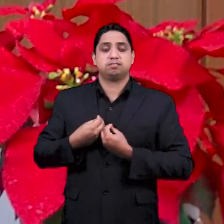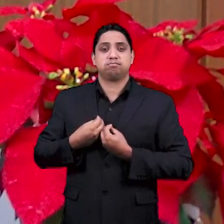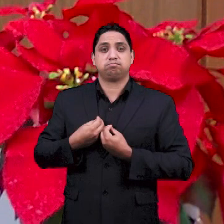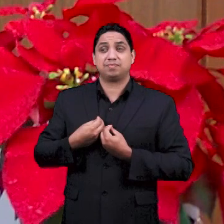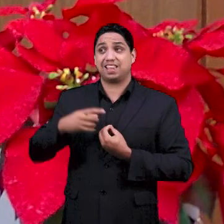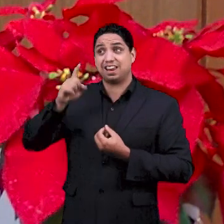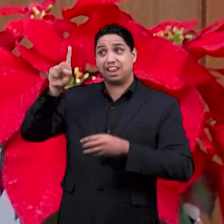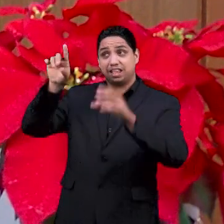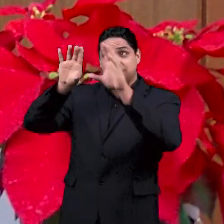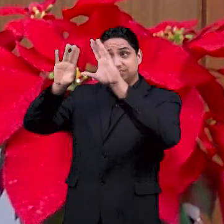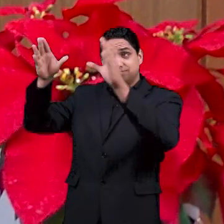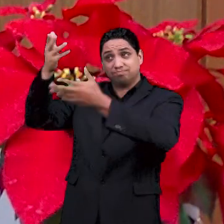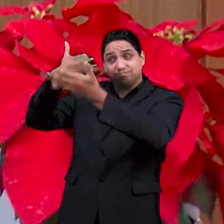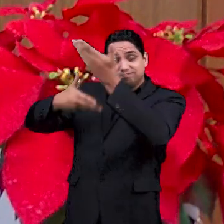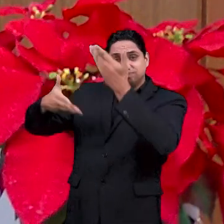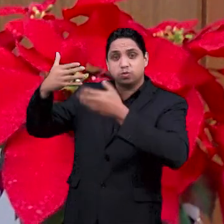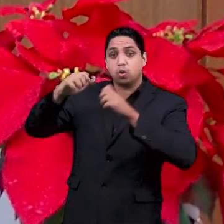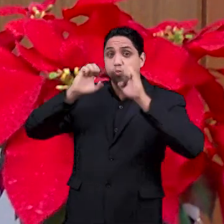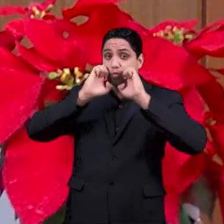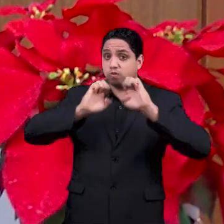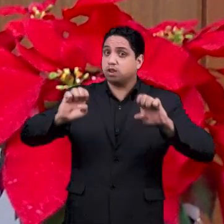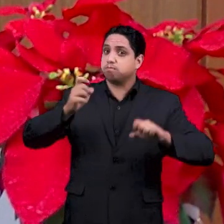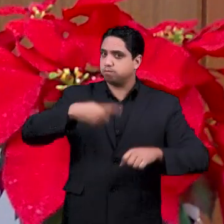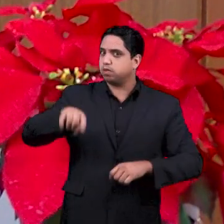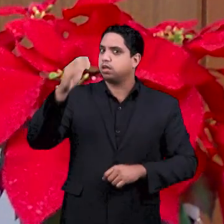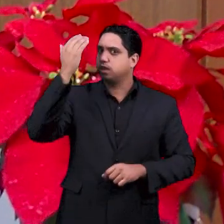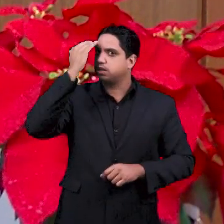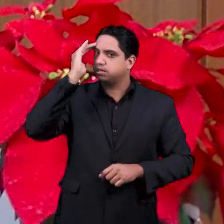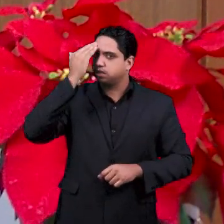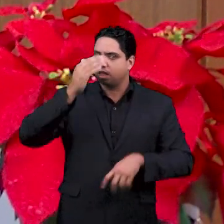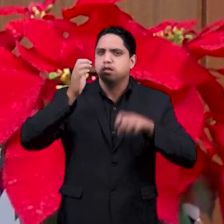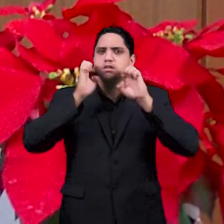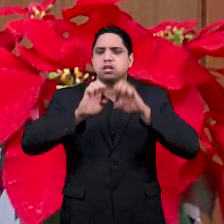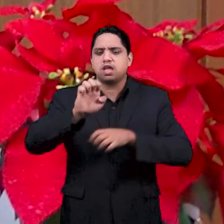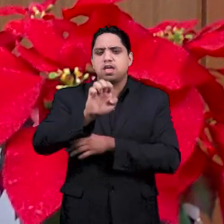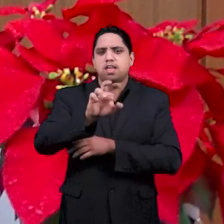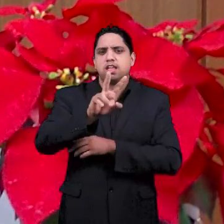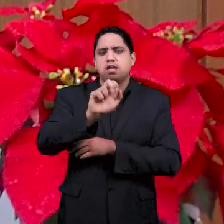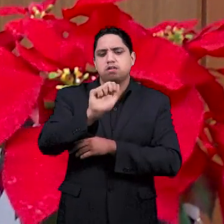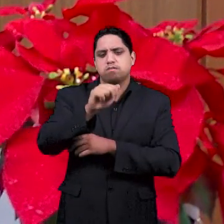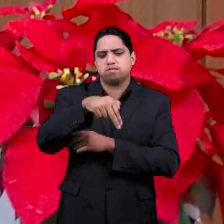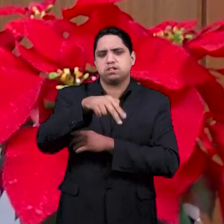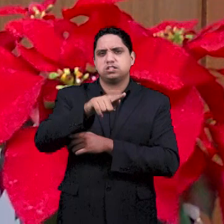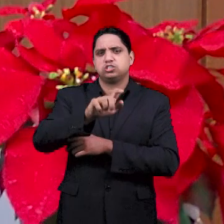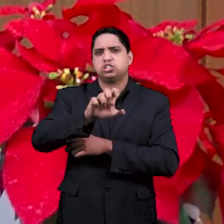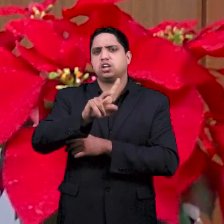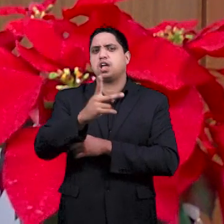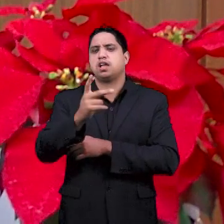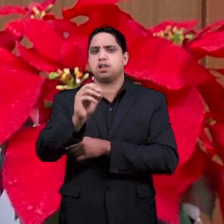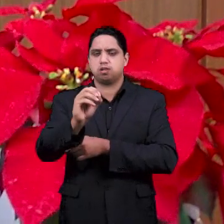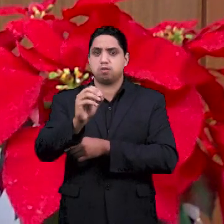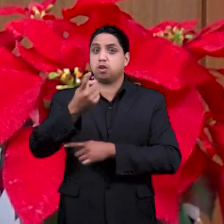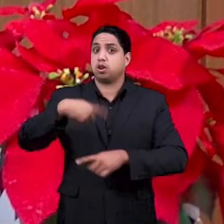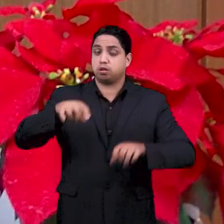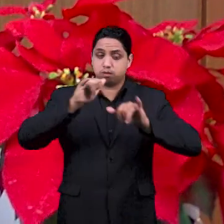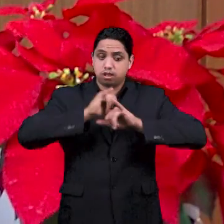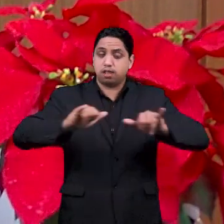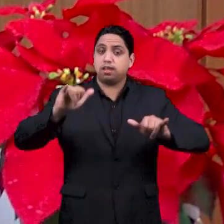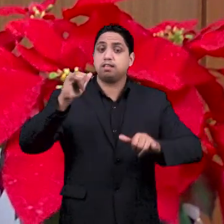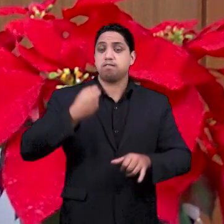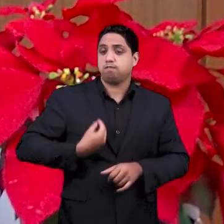послал нам из вечности Евангелие, чтобы мы могли поняли его, жили им